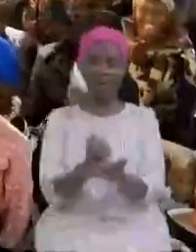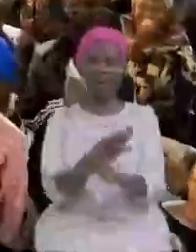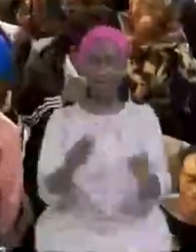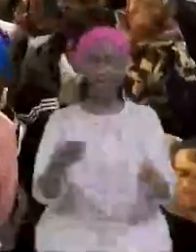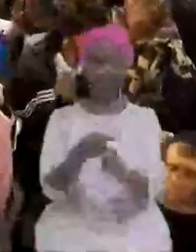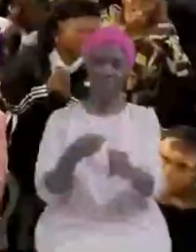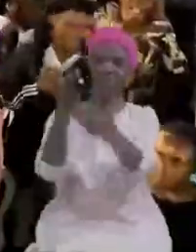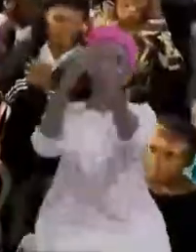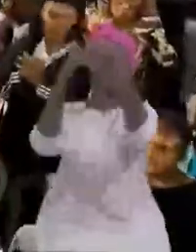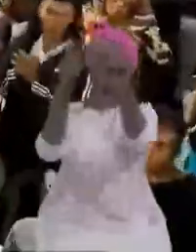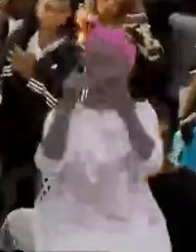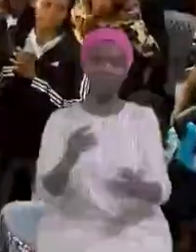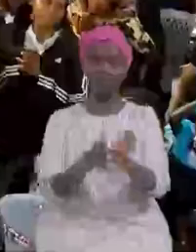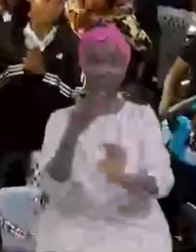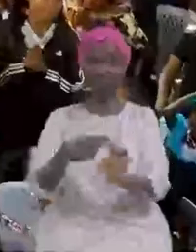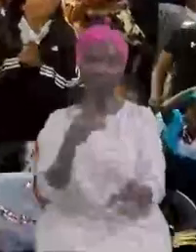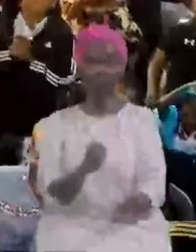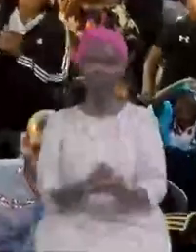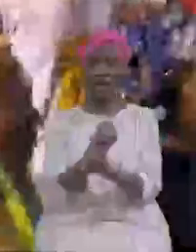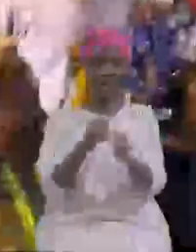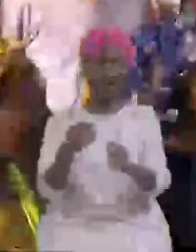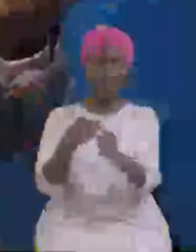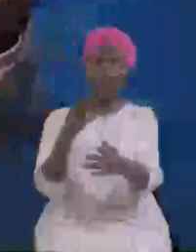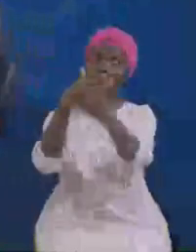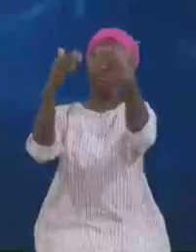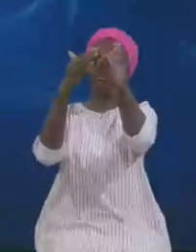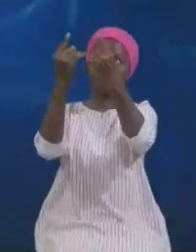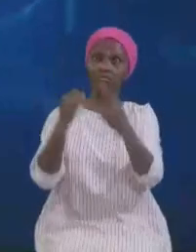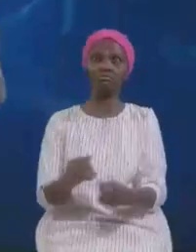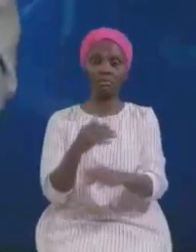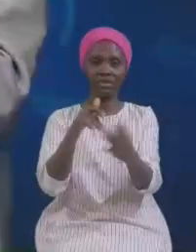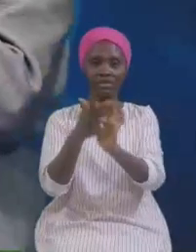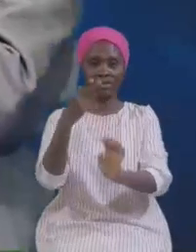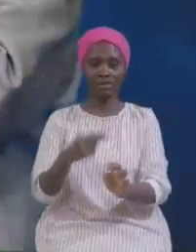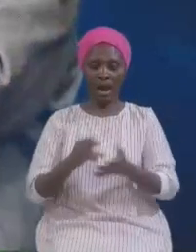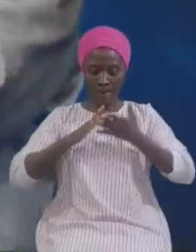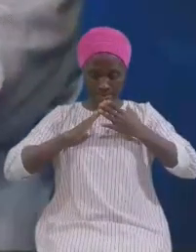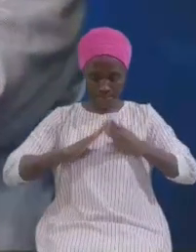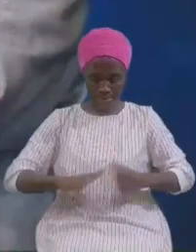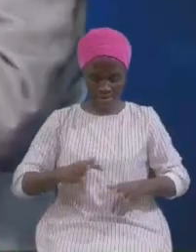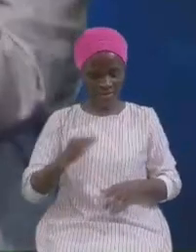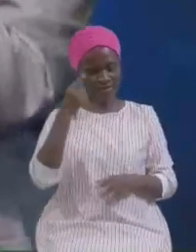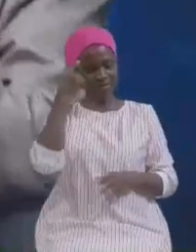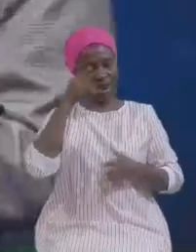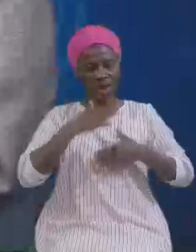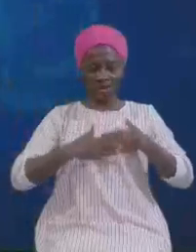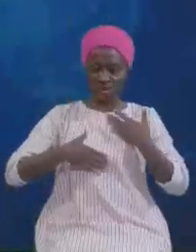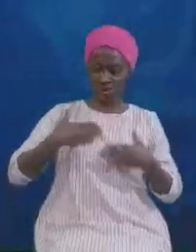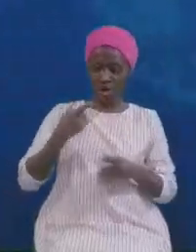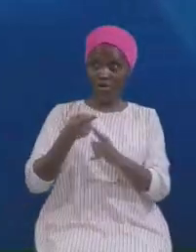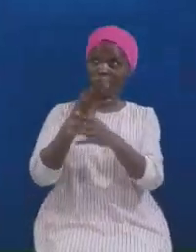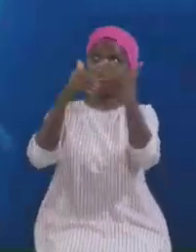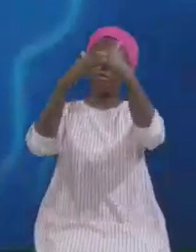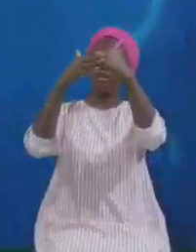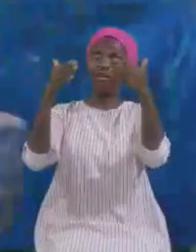libération d'en haut, le salut venant d'en haut, la paix du cœur et la joie du